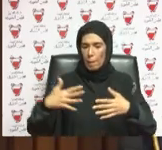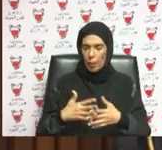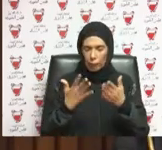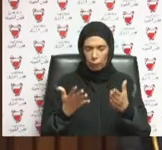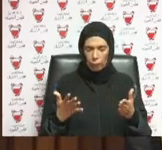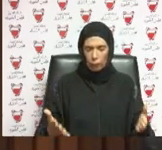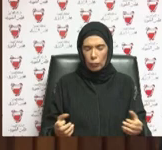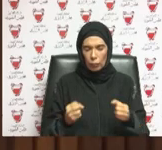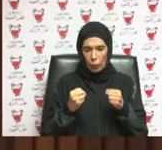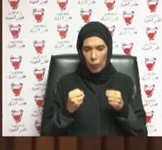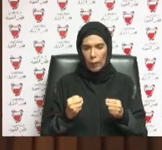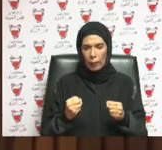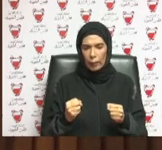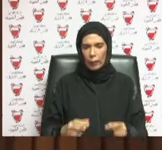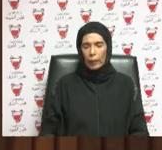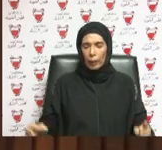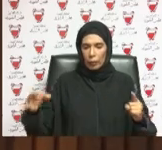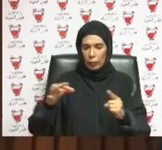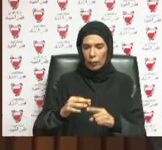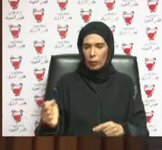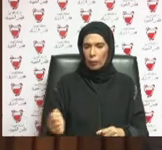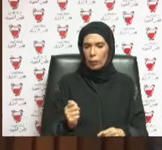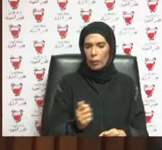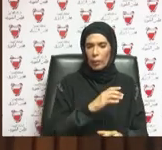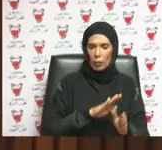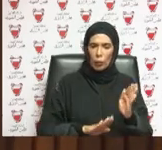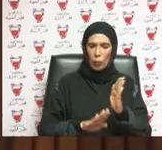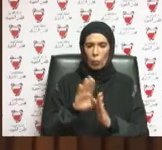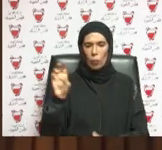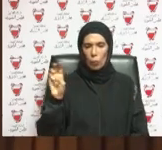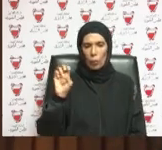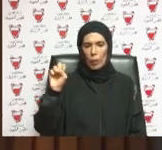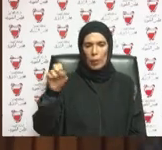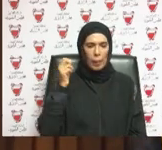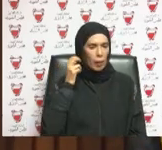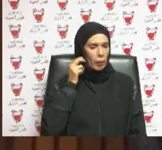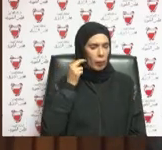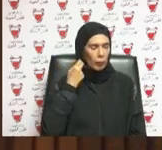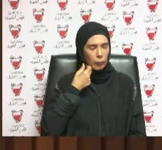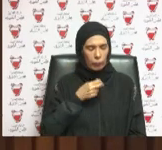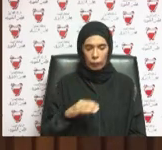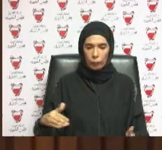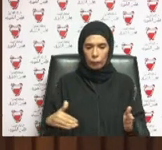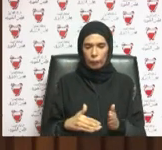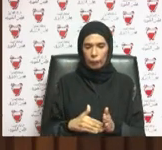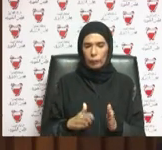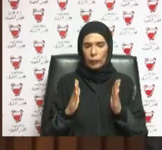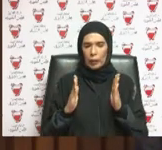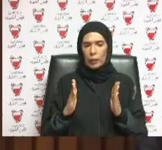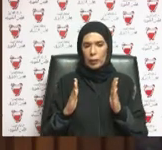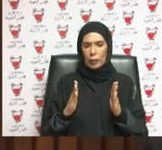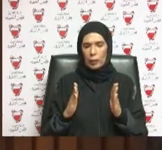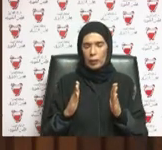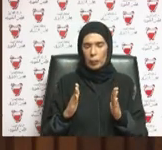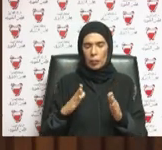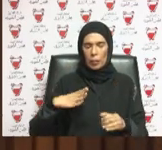العقبات إن وجدت، قاصدا سرعة وتيرة نمو القطاع الخاص. وختاما نهنئ سمو الأمير